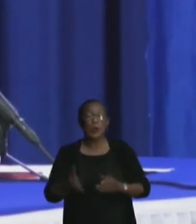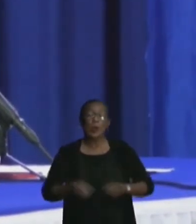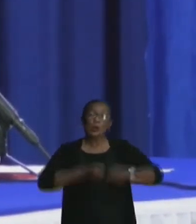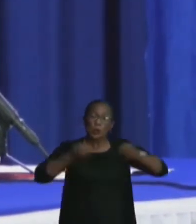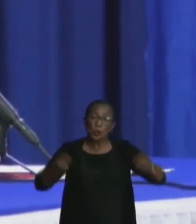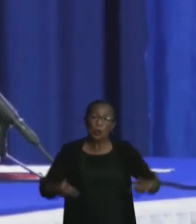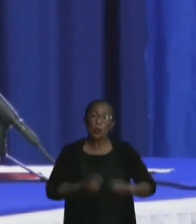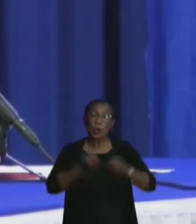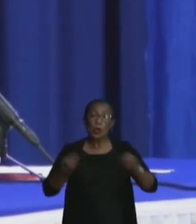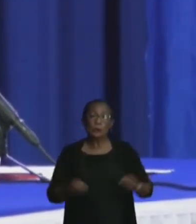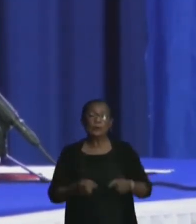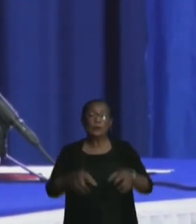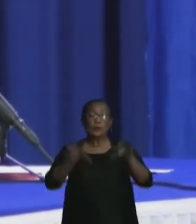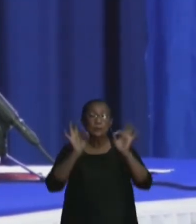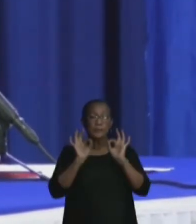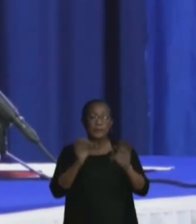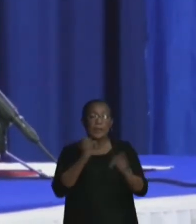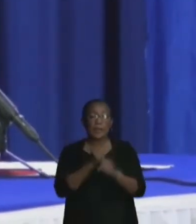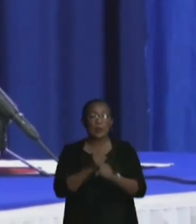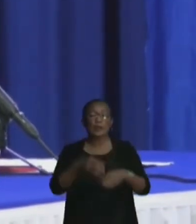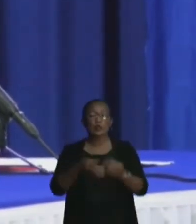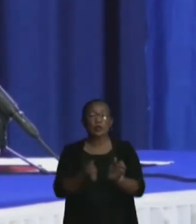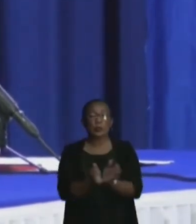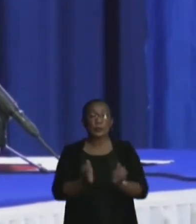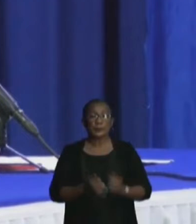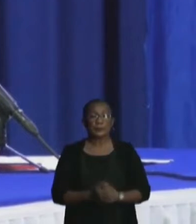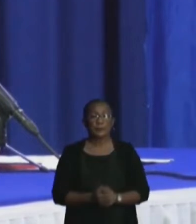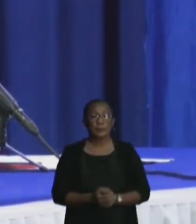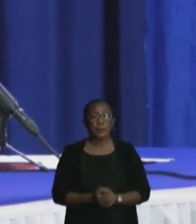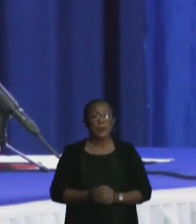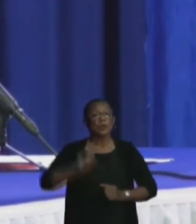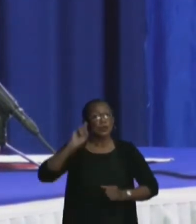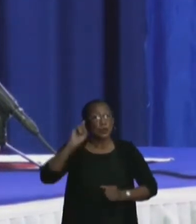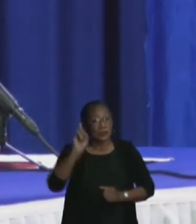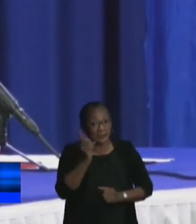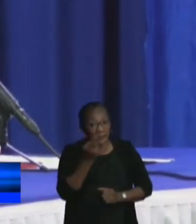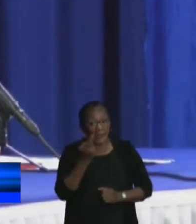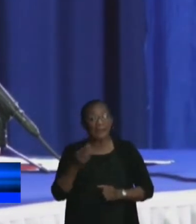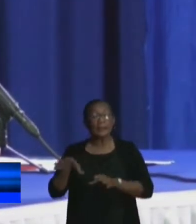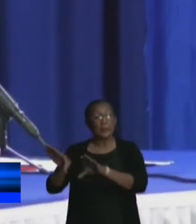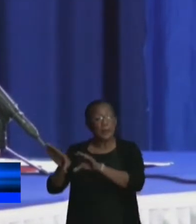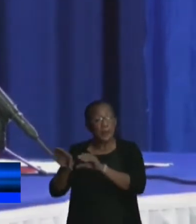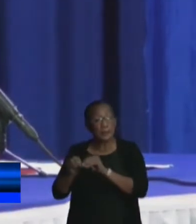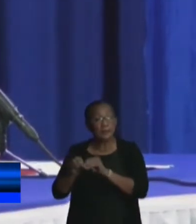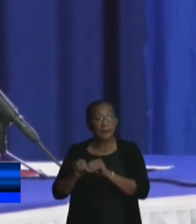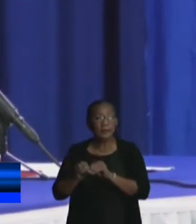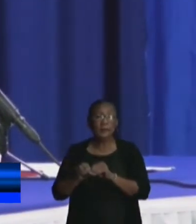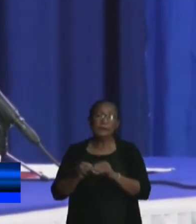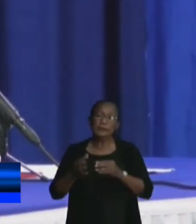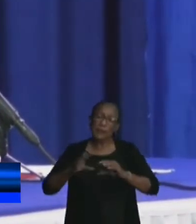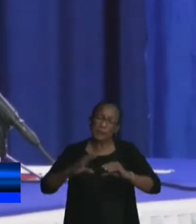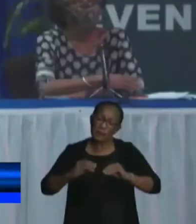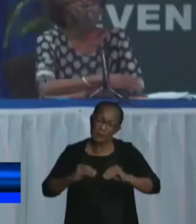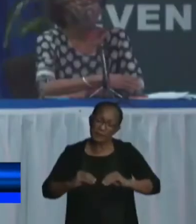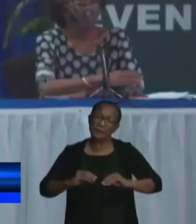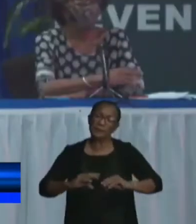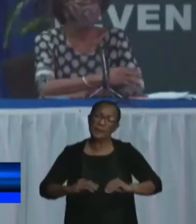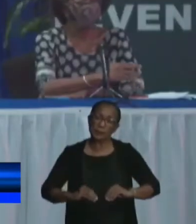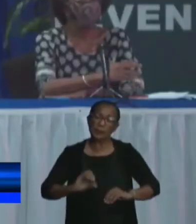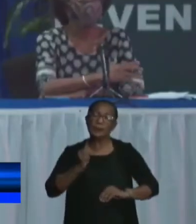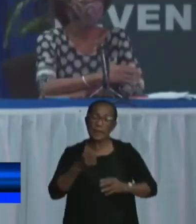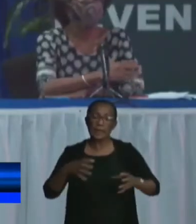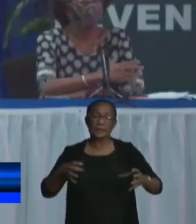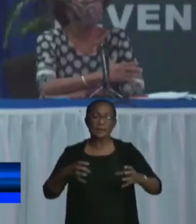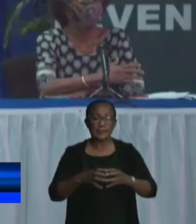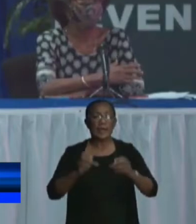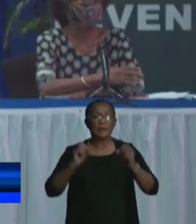gecoördineerd door een speciale werkgroep. Zodra de maatregelen iets wat verslapt kunnen worden, kan de samenleving